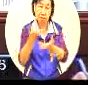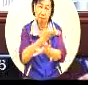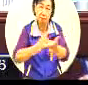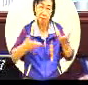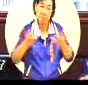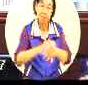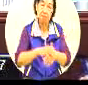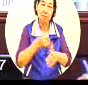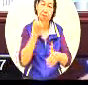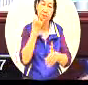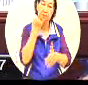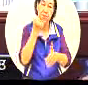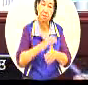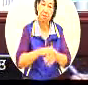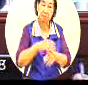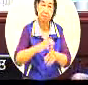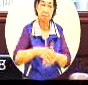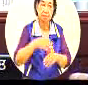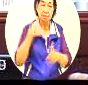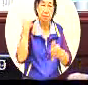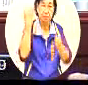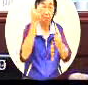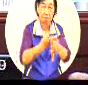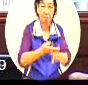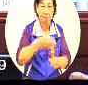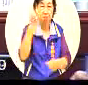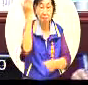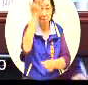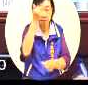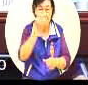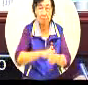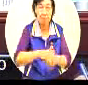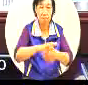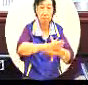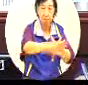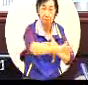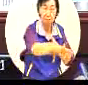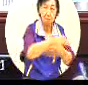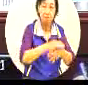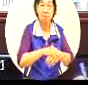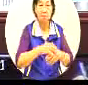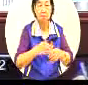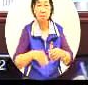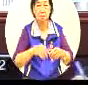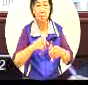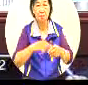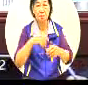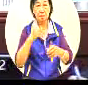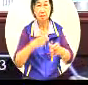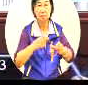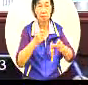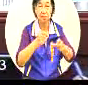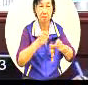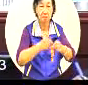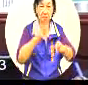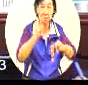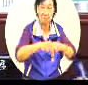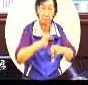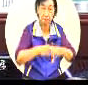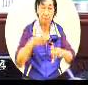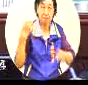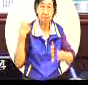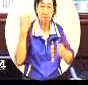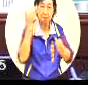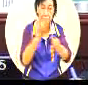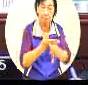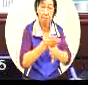们的长辈，另外一个部分公共托婴在这个部分一起来做。当我们在具体的规划好，我们先